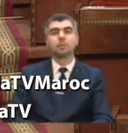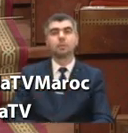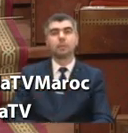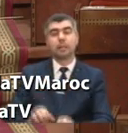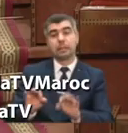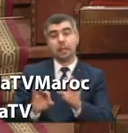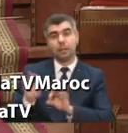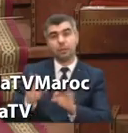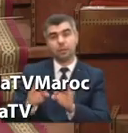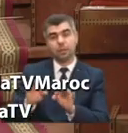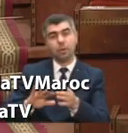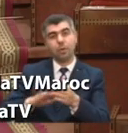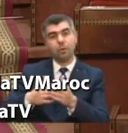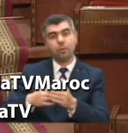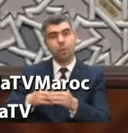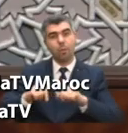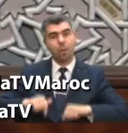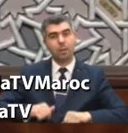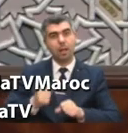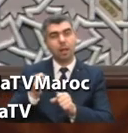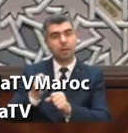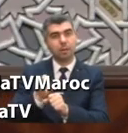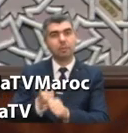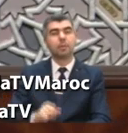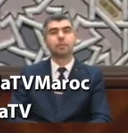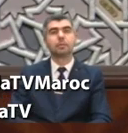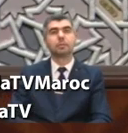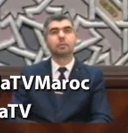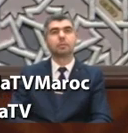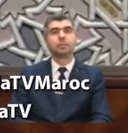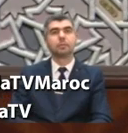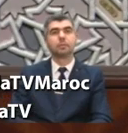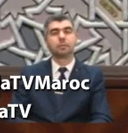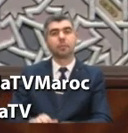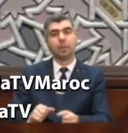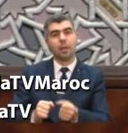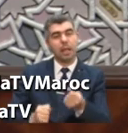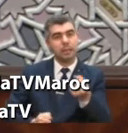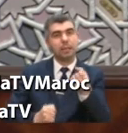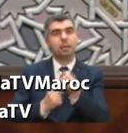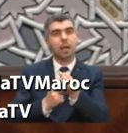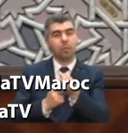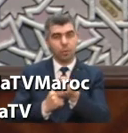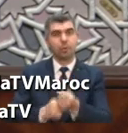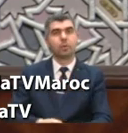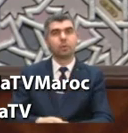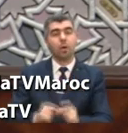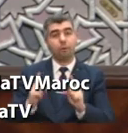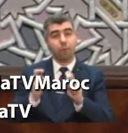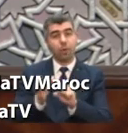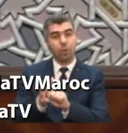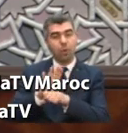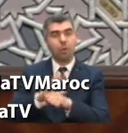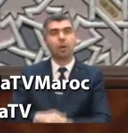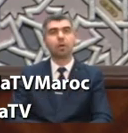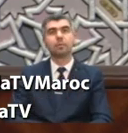استراتيجية تدخلات قطاع الشغل والإدماج المهني في المجهود الوطني للتضامن لجائحة كورونا كوفيد